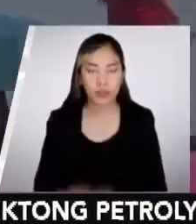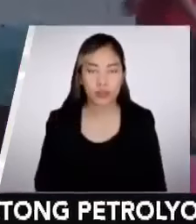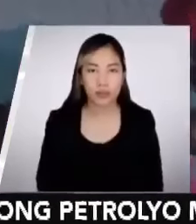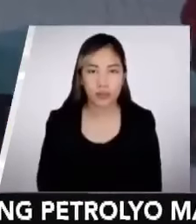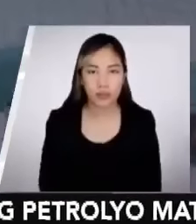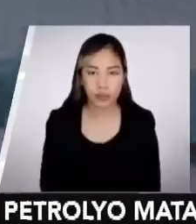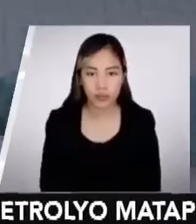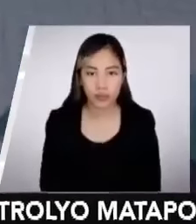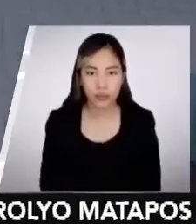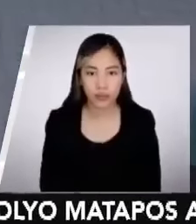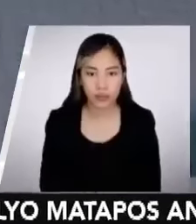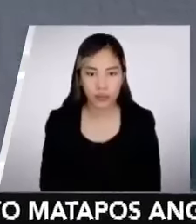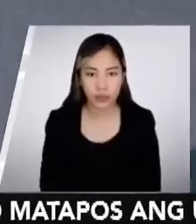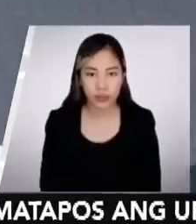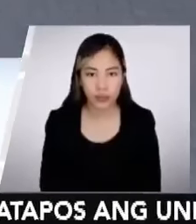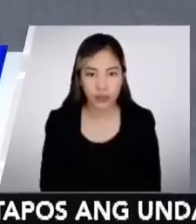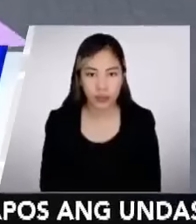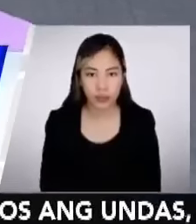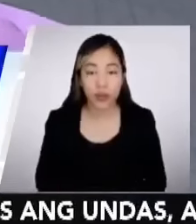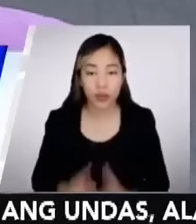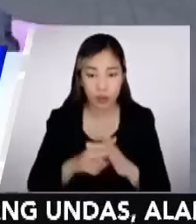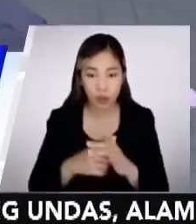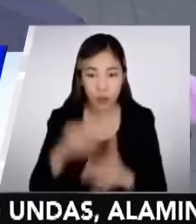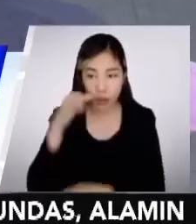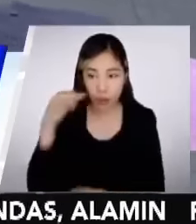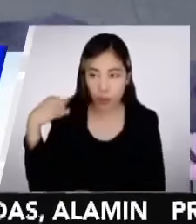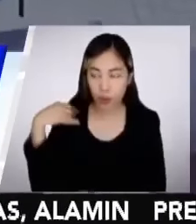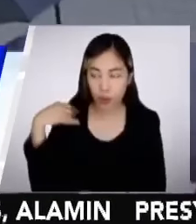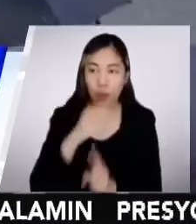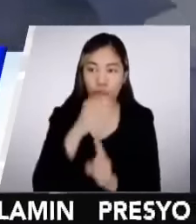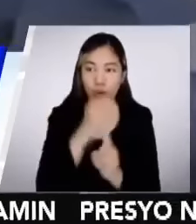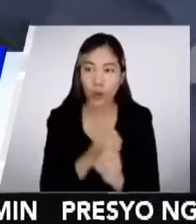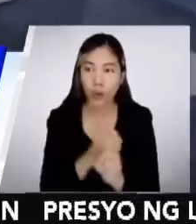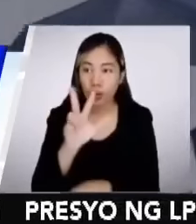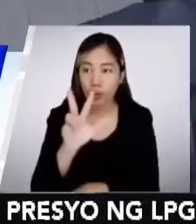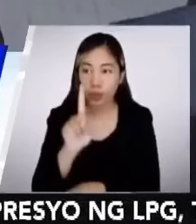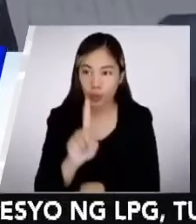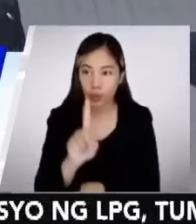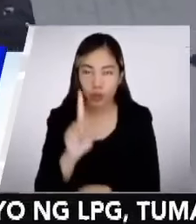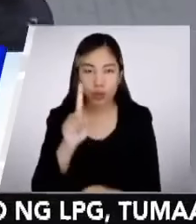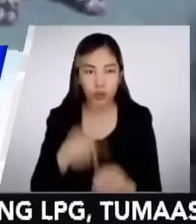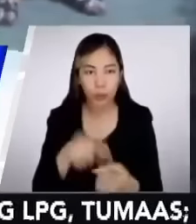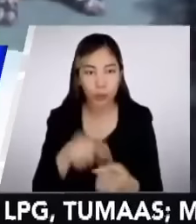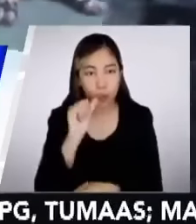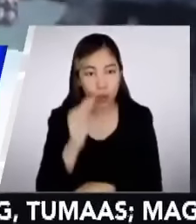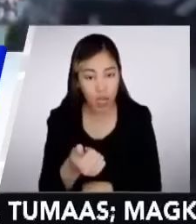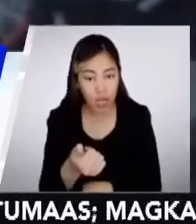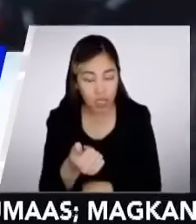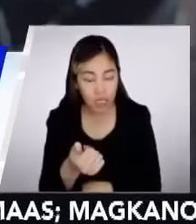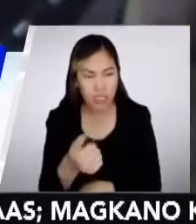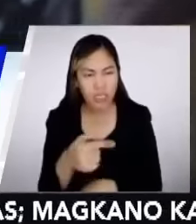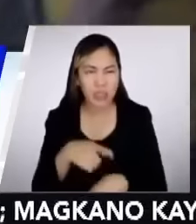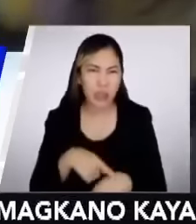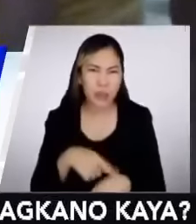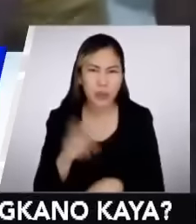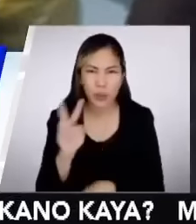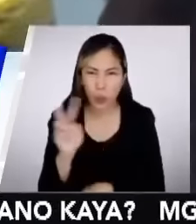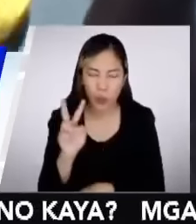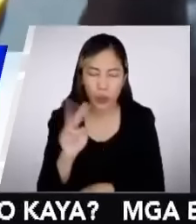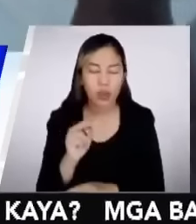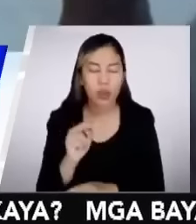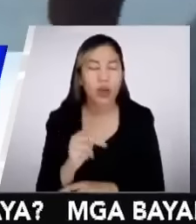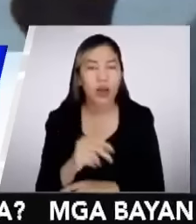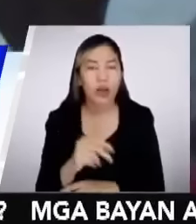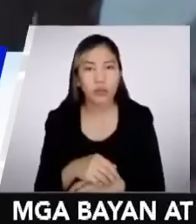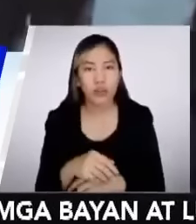Okay, simula kahapon, October 31, Rafi, hanggang bukas, ados ng Nobyembre, alas 5 ng madaling